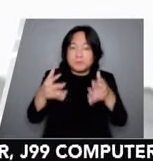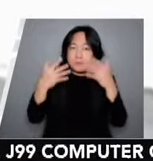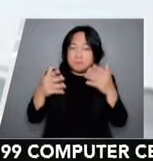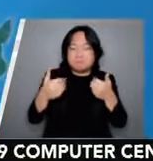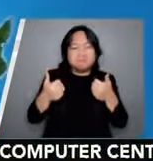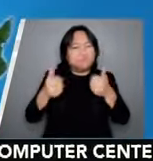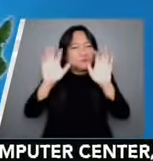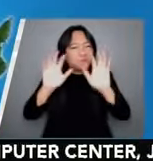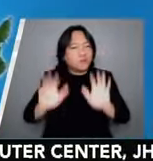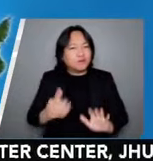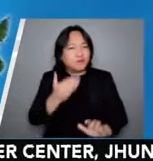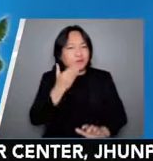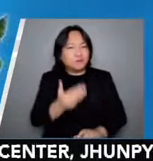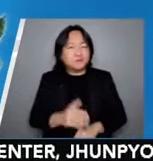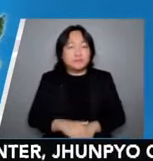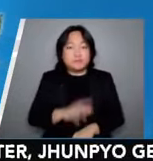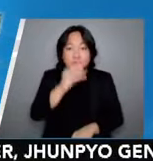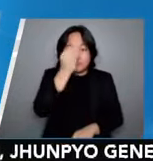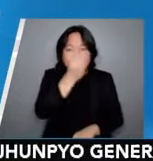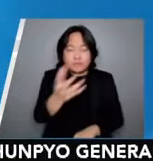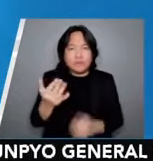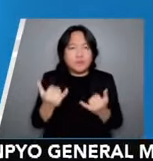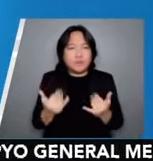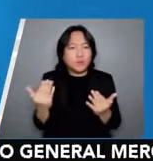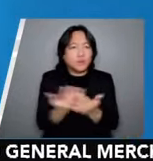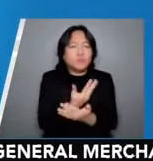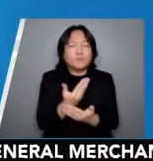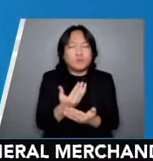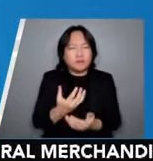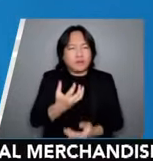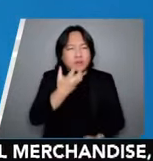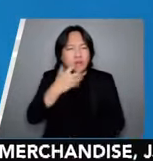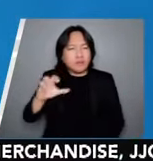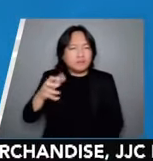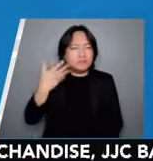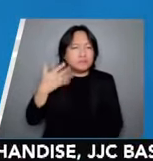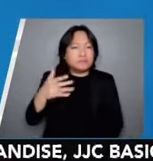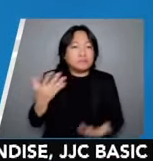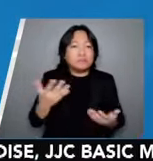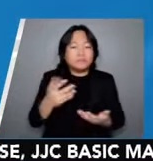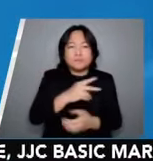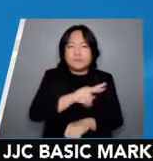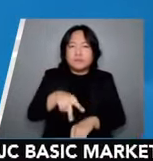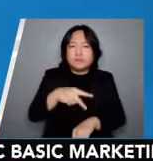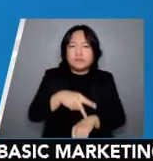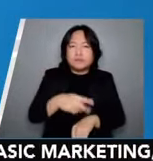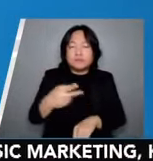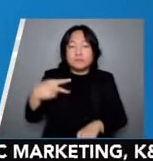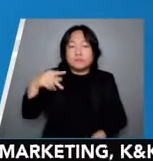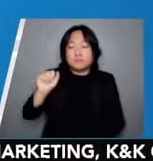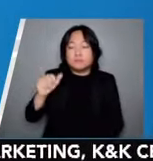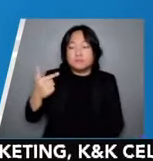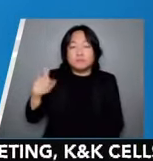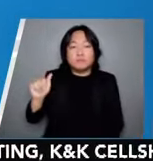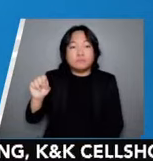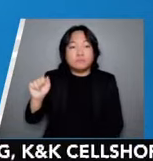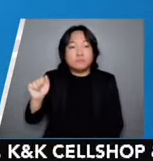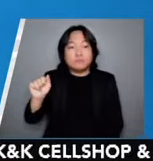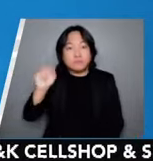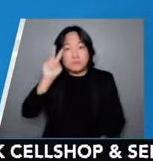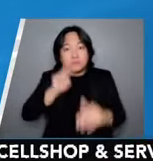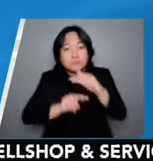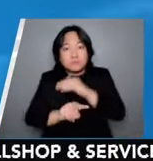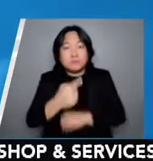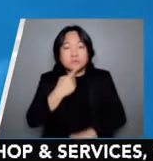ng bagong pinakamainit na temperatura dito sa ating bansa. Ayon sa PAGASA, umabot sa 40 degrees Celsius ang pinakamataas sa temperatura nitong